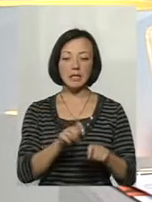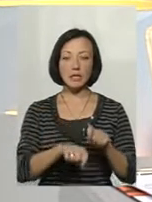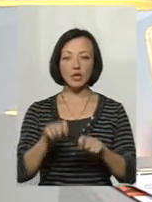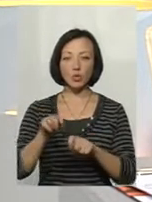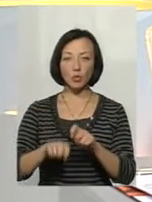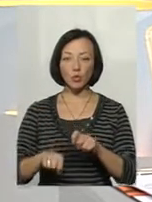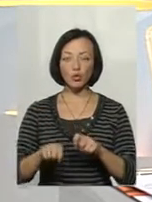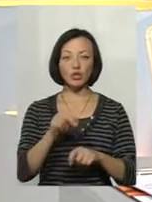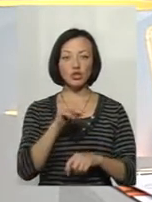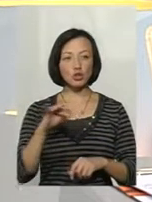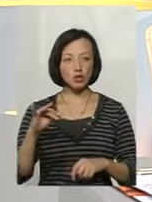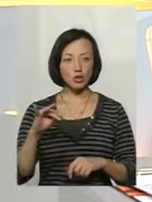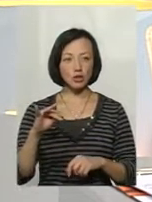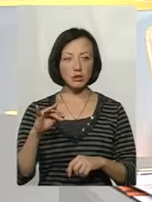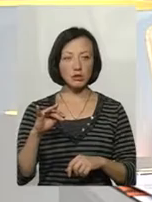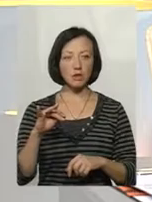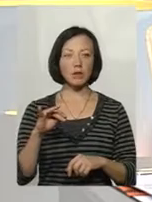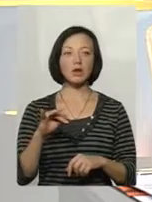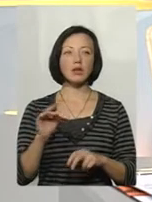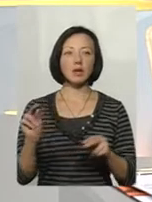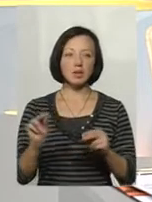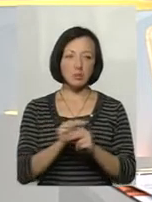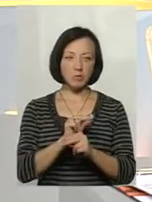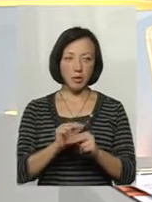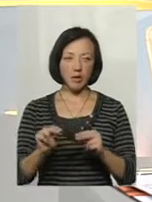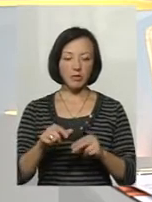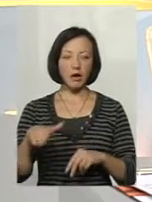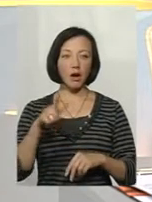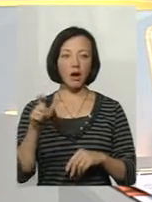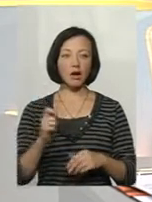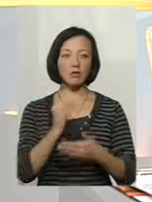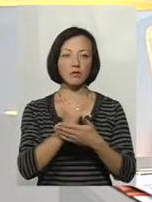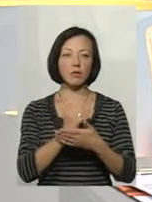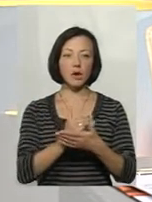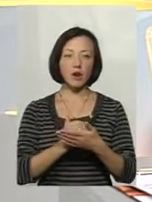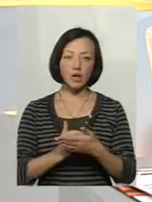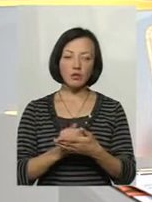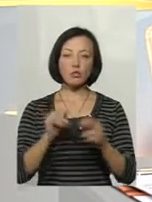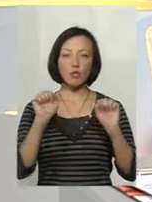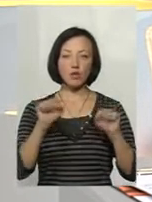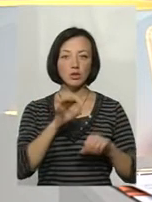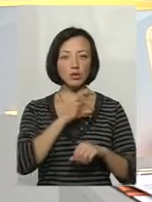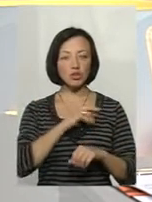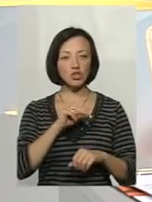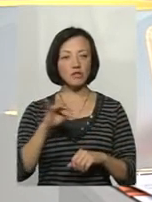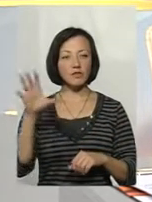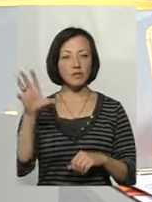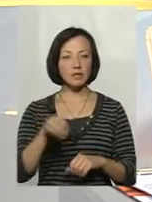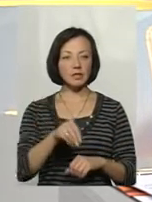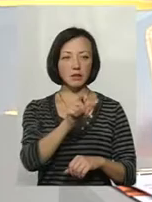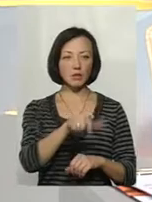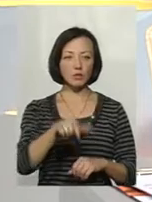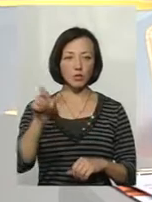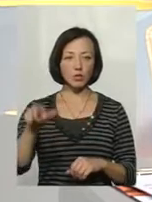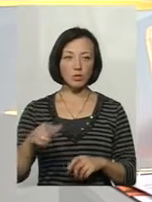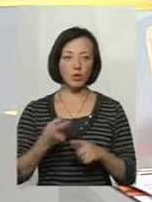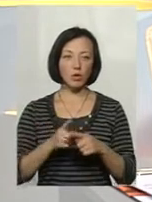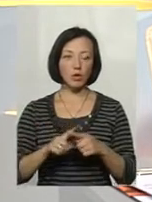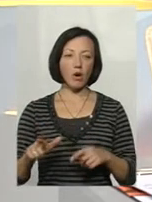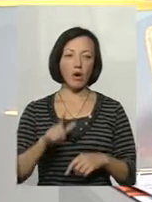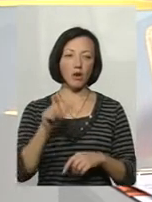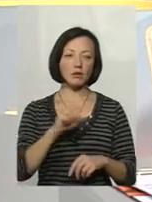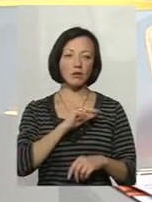тим, чи справні газові мережі, чи можна ними користуватися, і чи всі споживачі того газу,